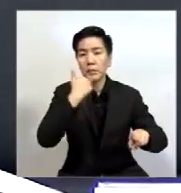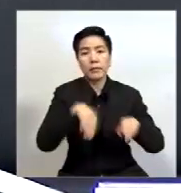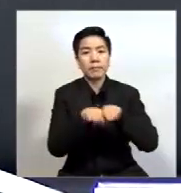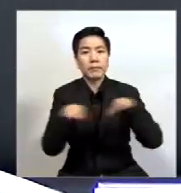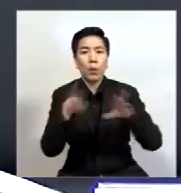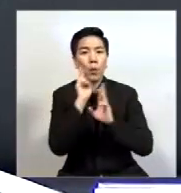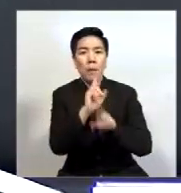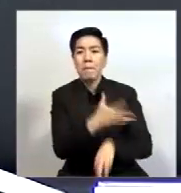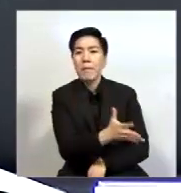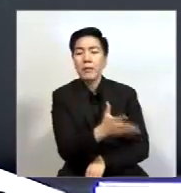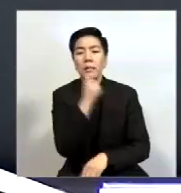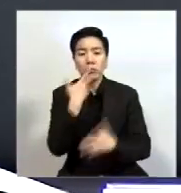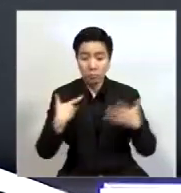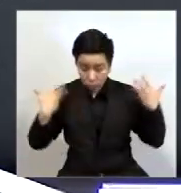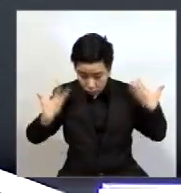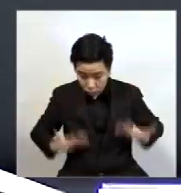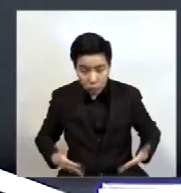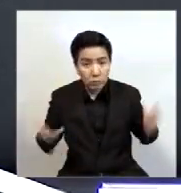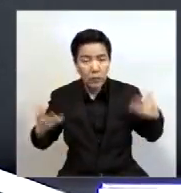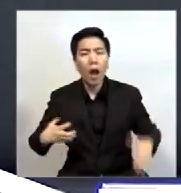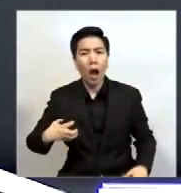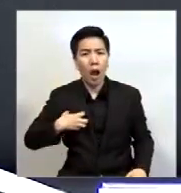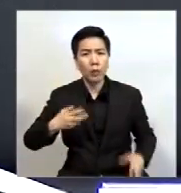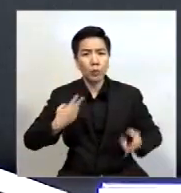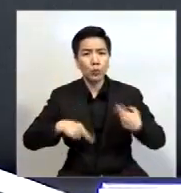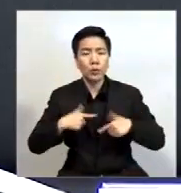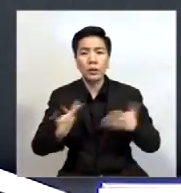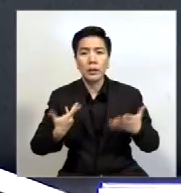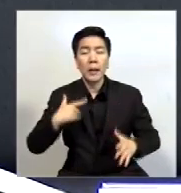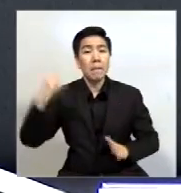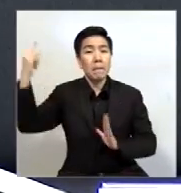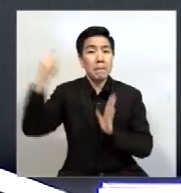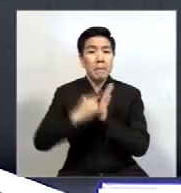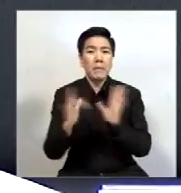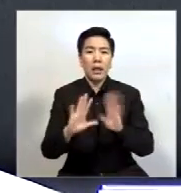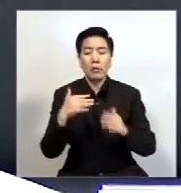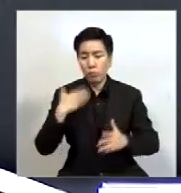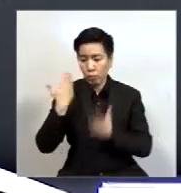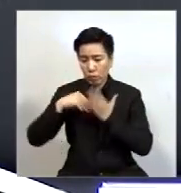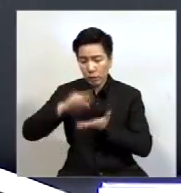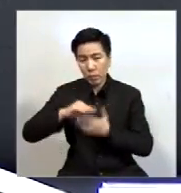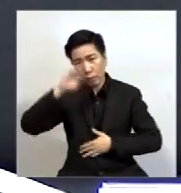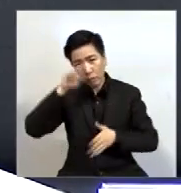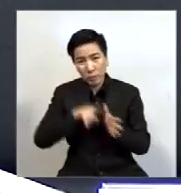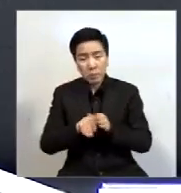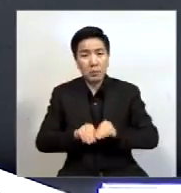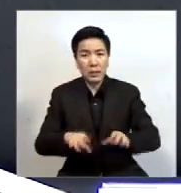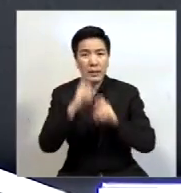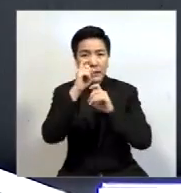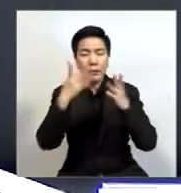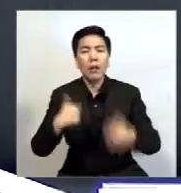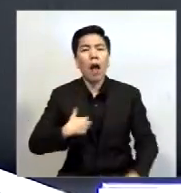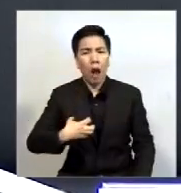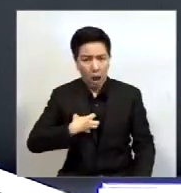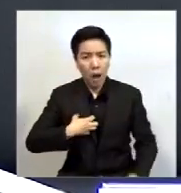เกณฑ์การเฝ้าระวังเช่นไม่มีอาการอะไรเลยแต่อยากตรวจหรือไม่ได้กลับจากต่างประเทศหรือไม่มีประวัติทางระบาดวิทยาเลยที่เสี่ยงแล้วท่าน